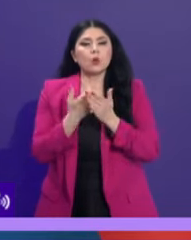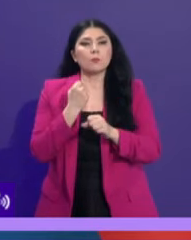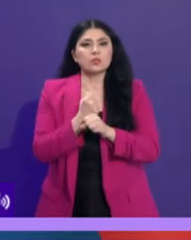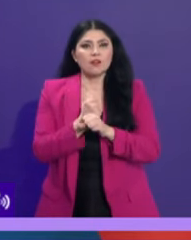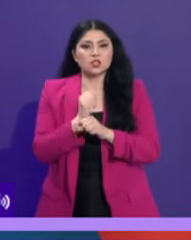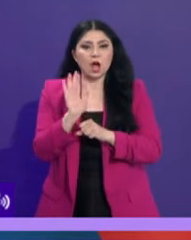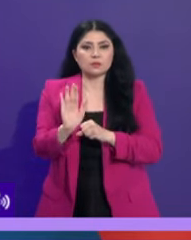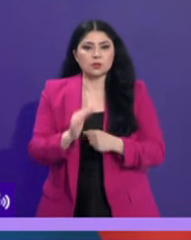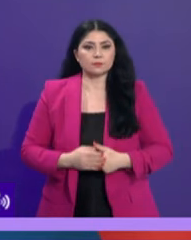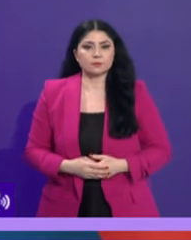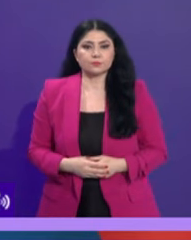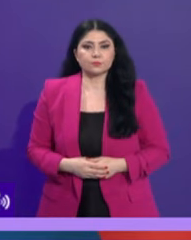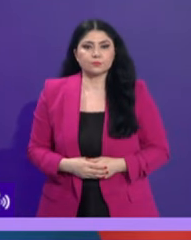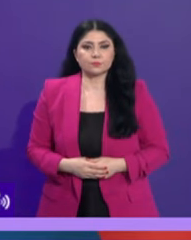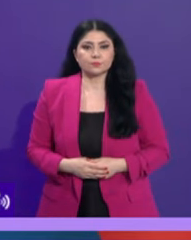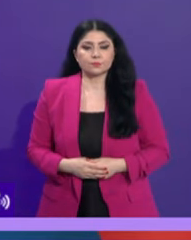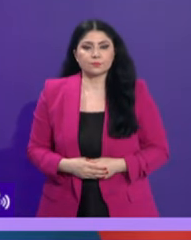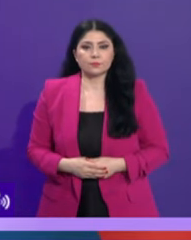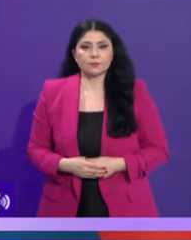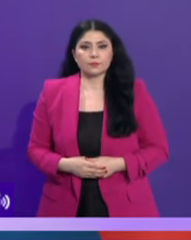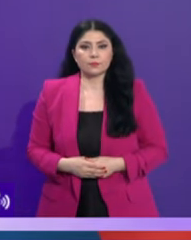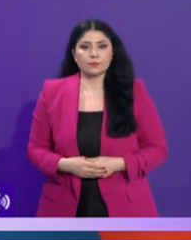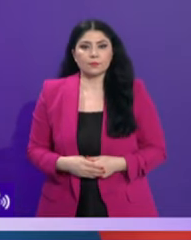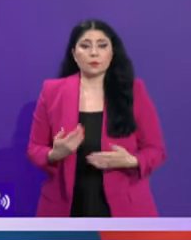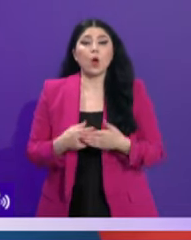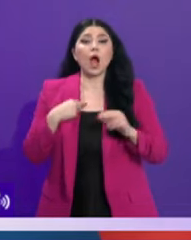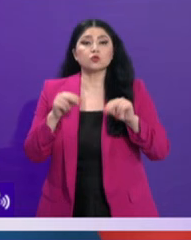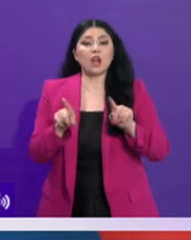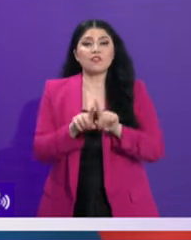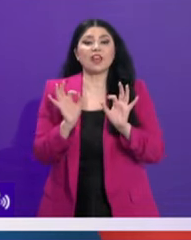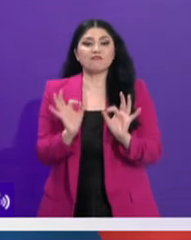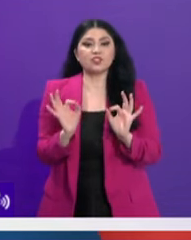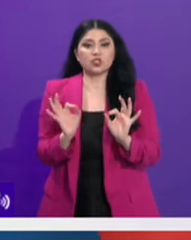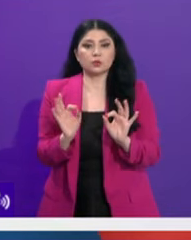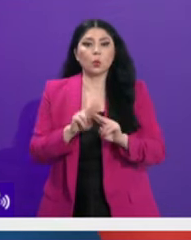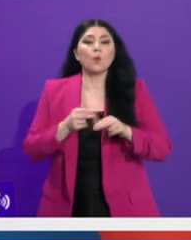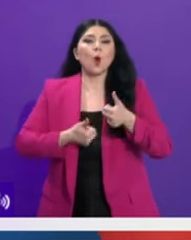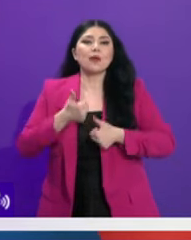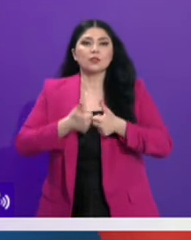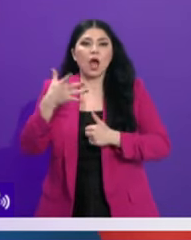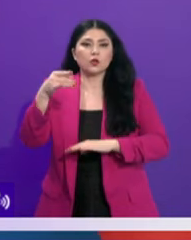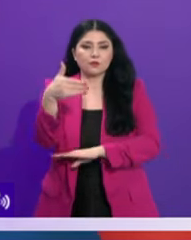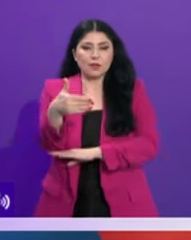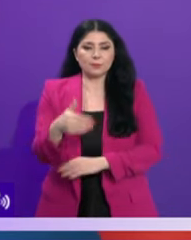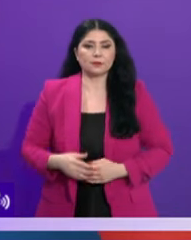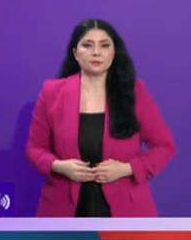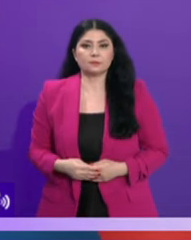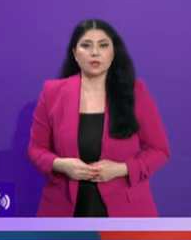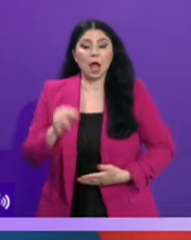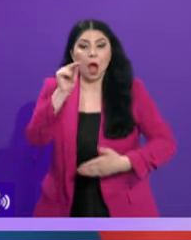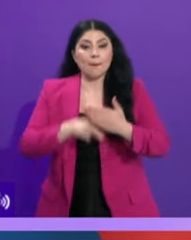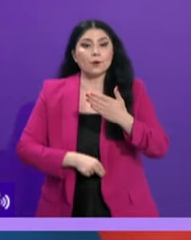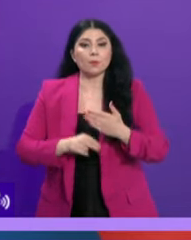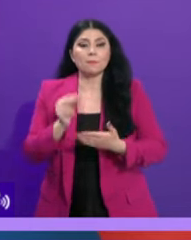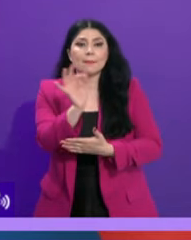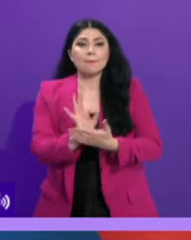necesare pentru a deveni la fel de eficientă precum competitorii săi. Aprobăm un